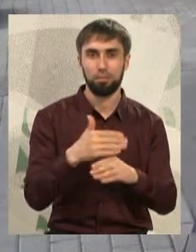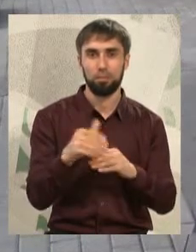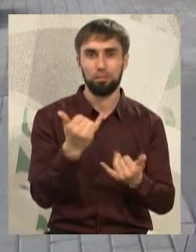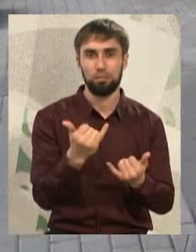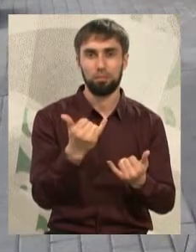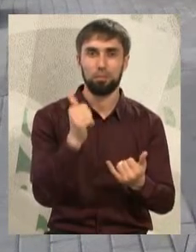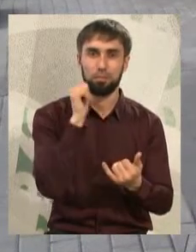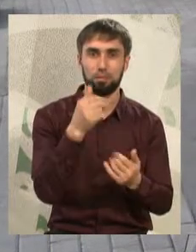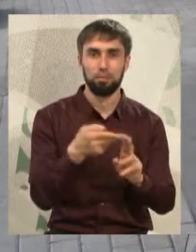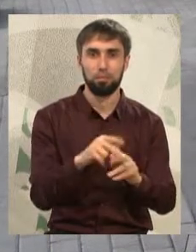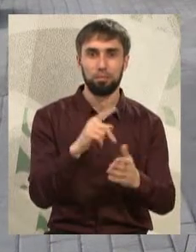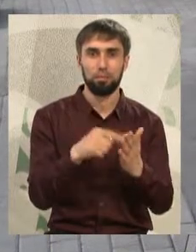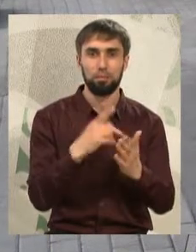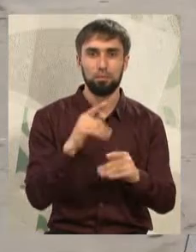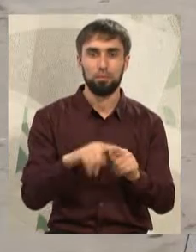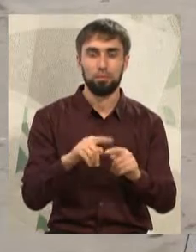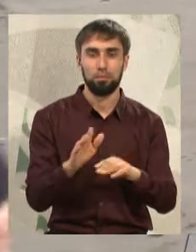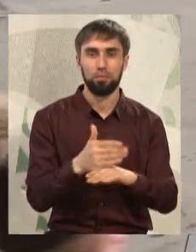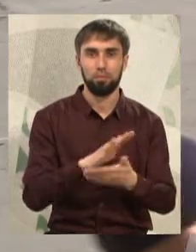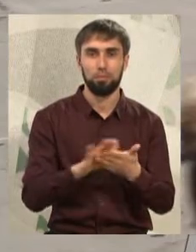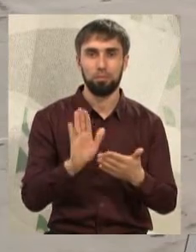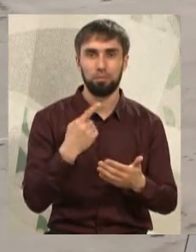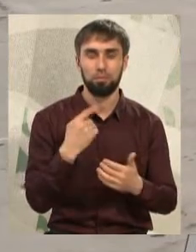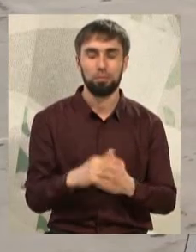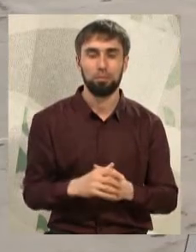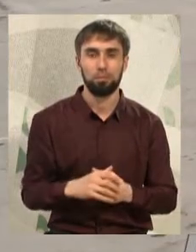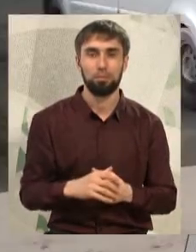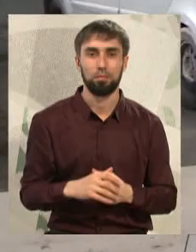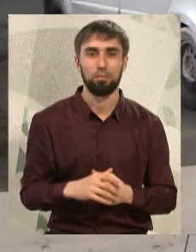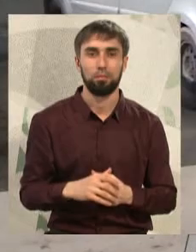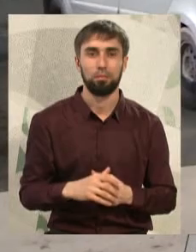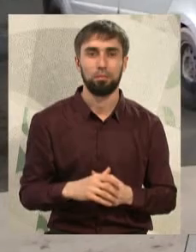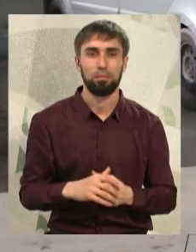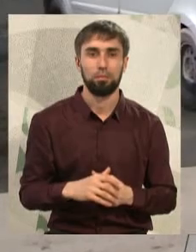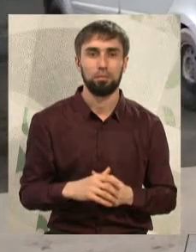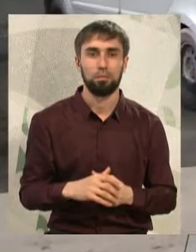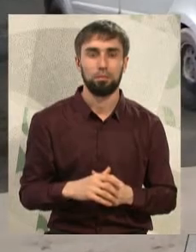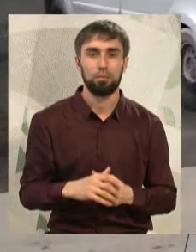сегодня-завтра, скажем так, вопрос стоит. Идрис Ижиев, Адам Гулоев, Асхаб Белакиев, Новости 24.